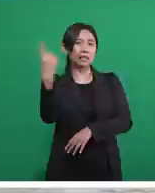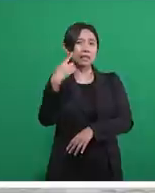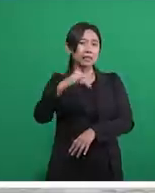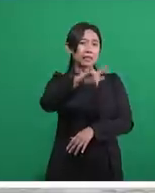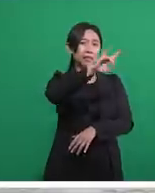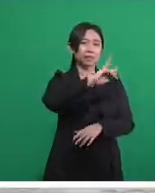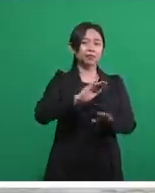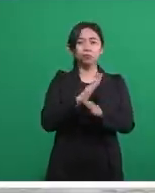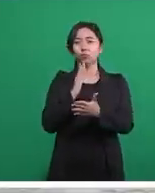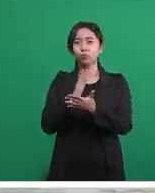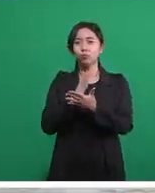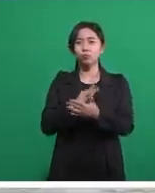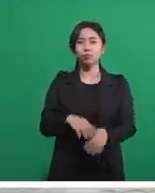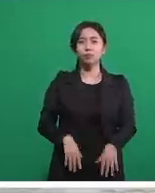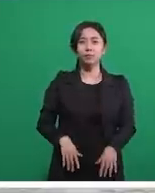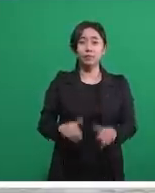mau divaksinasi.